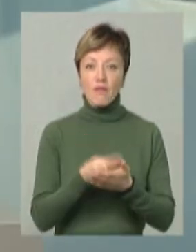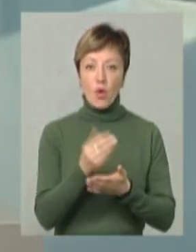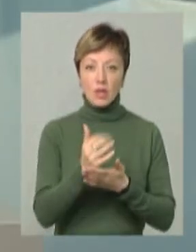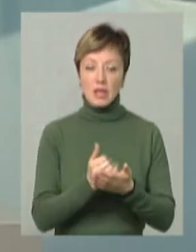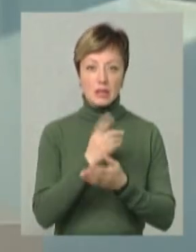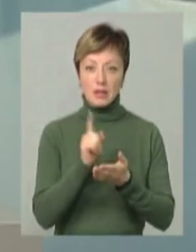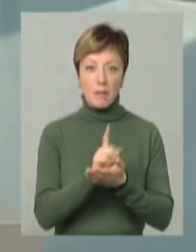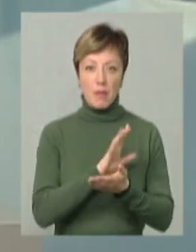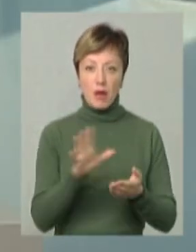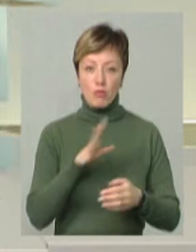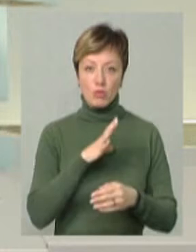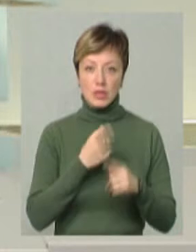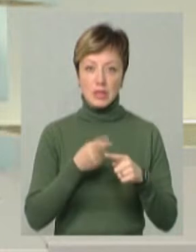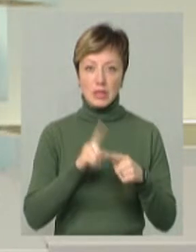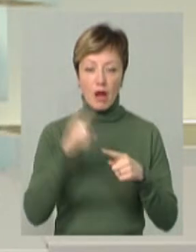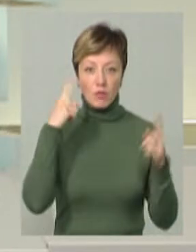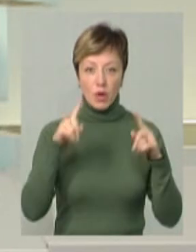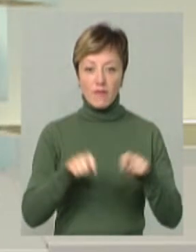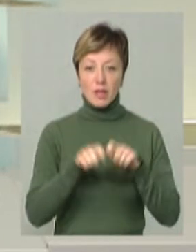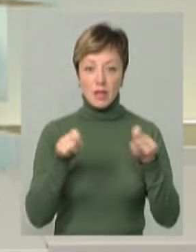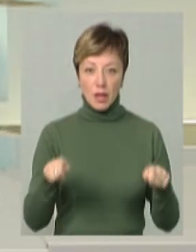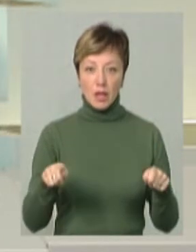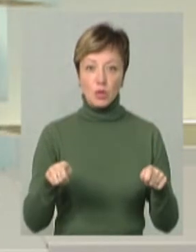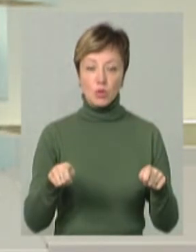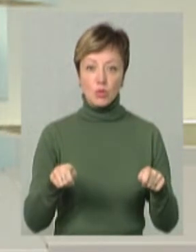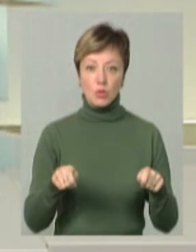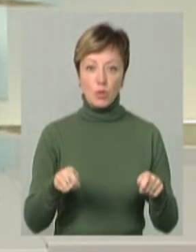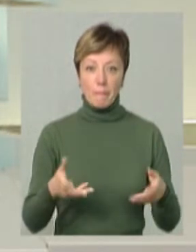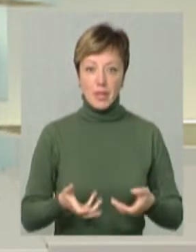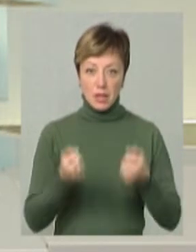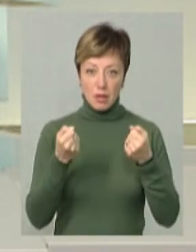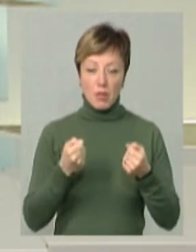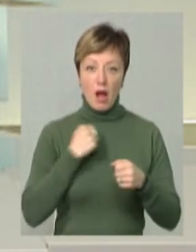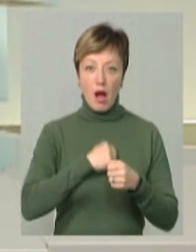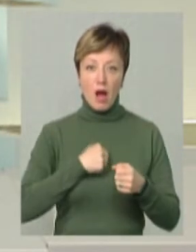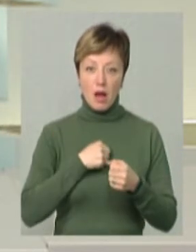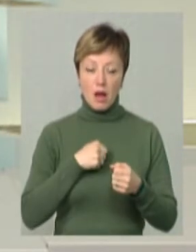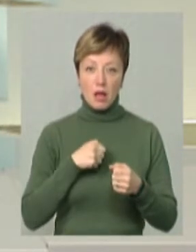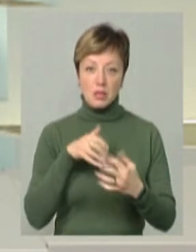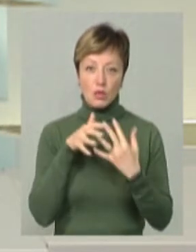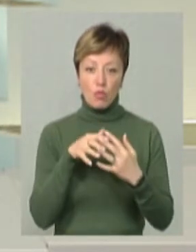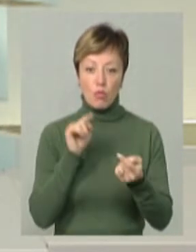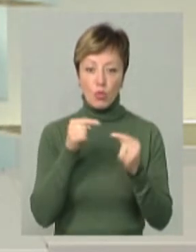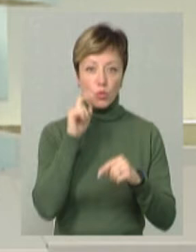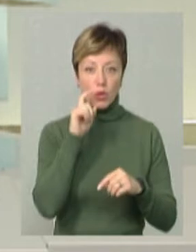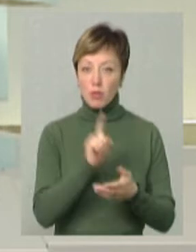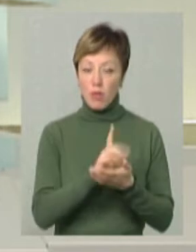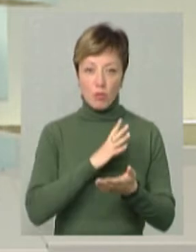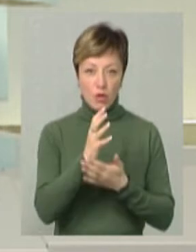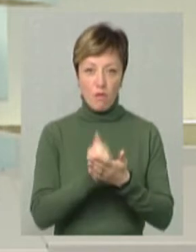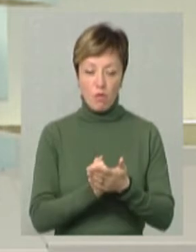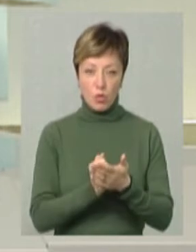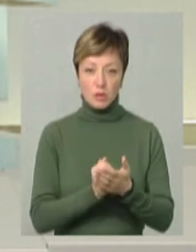не має бути тих авторів, які відкрито підтримали агресію проти України. Звичайно, їх не має бути у